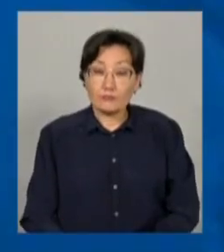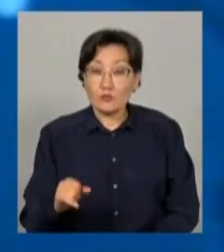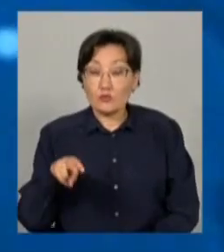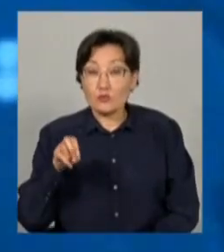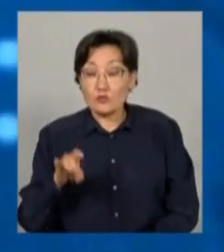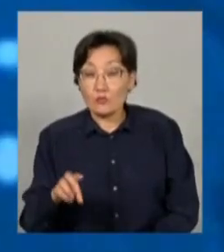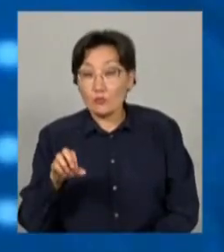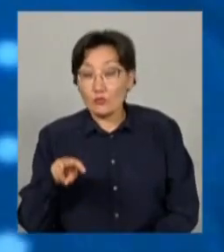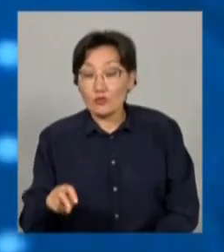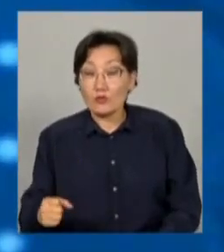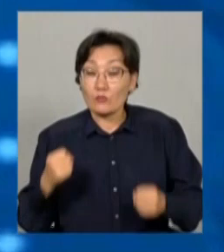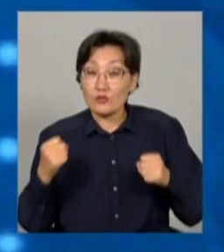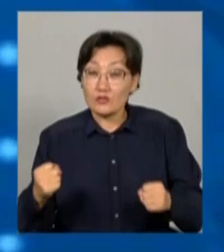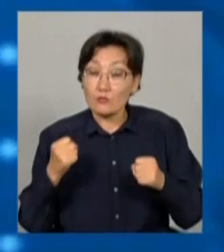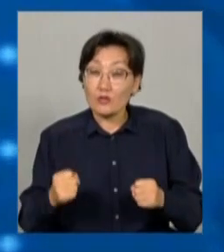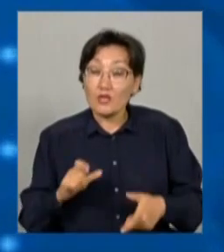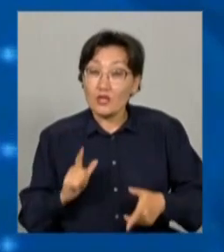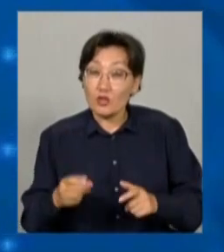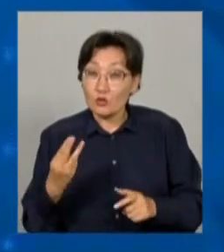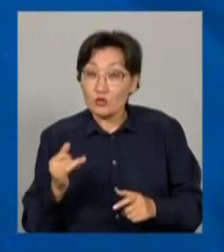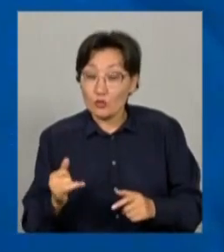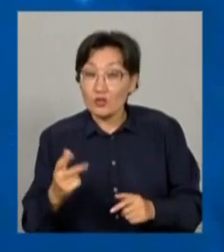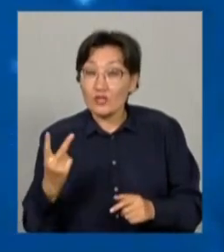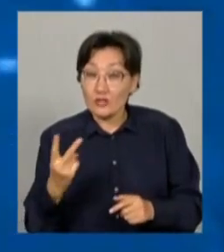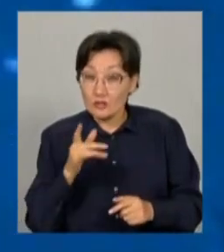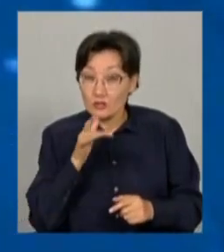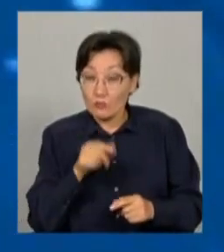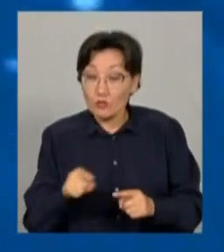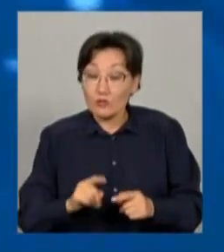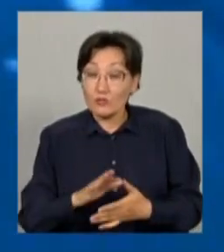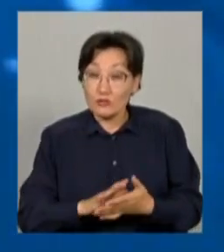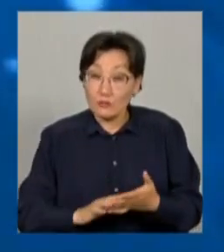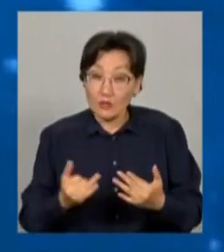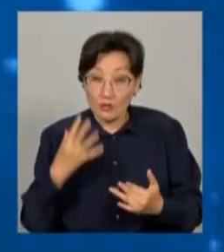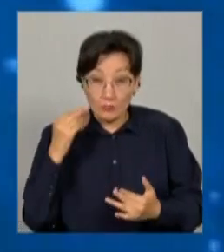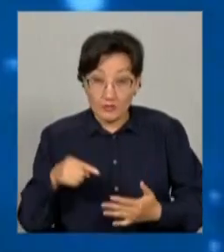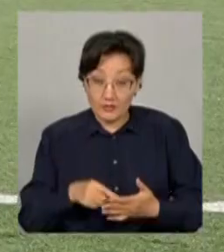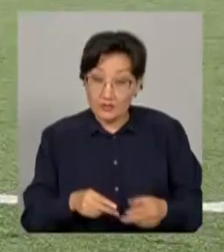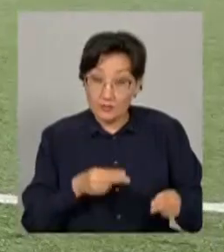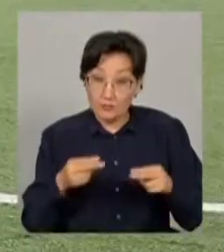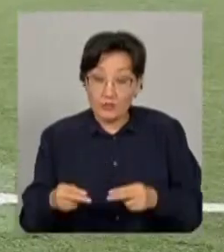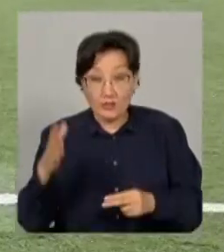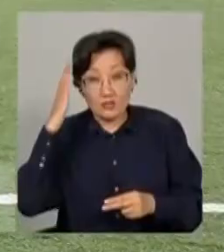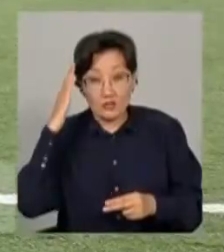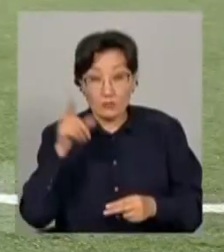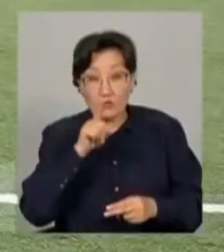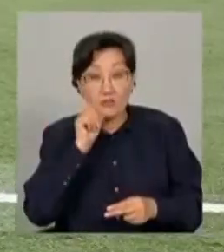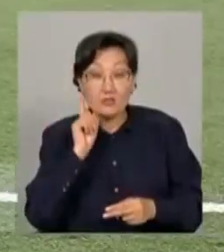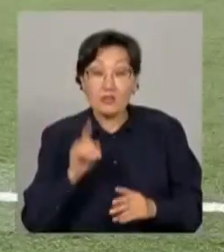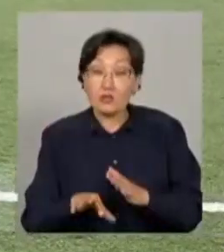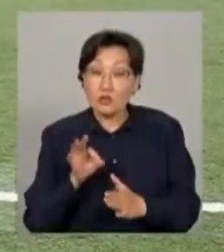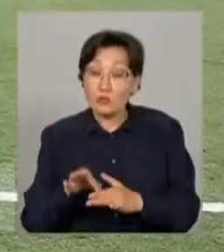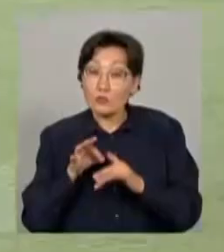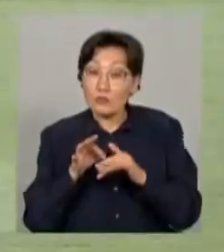Супербол спорттық реалити шоуының екінші маусымы жалғасуда. Жобаны ұйымдастырушылар бүгін Алматыға келіп, дарынды жастарды іріктеуден